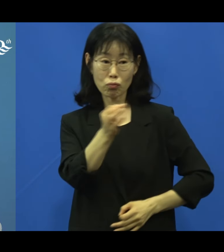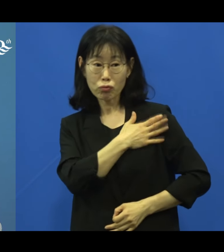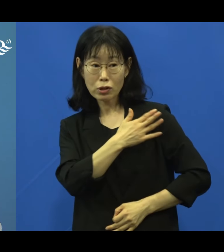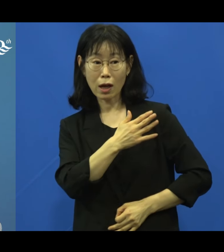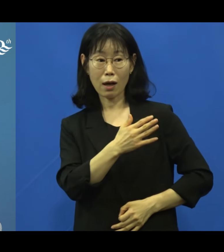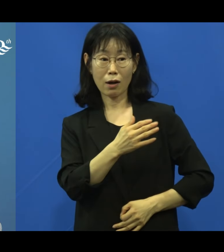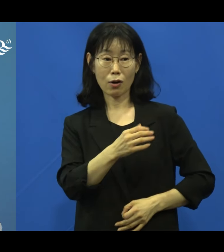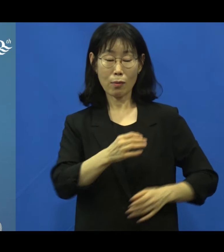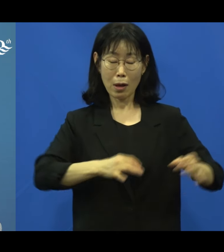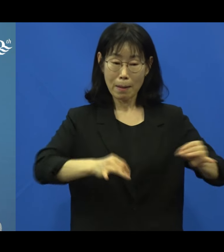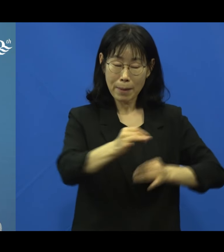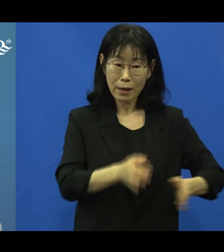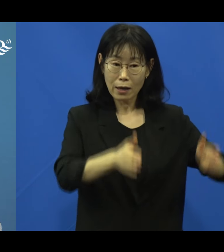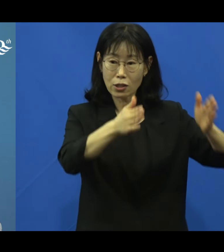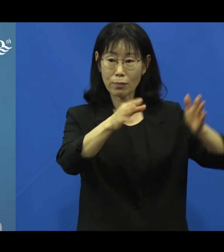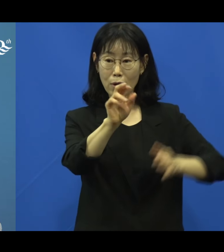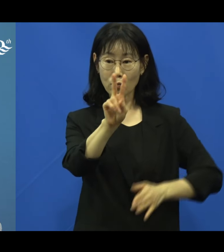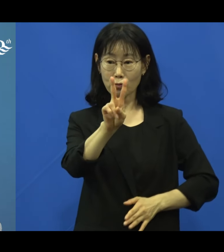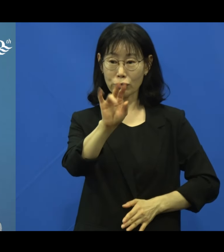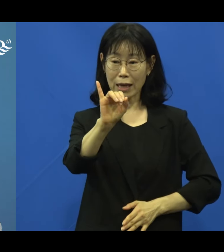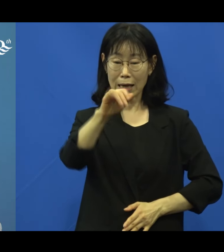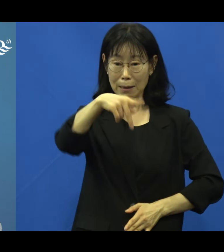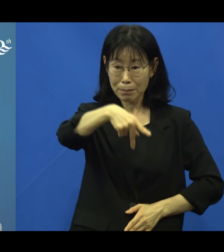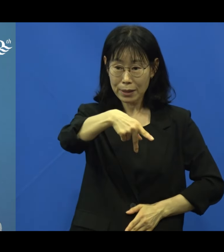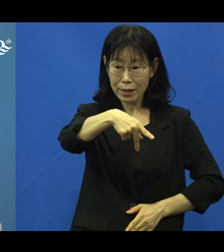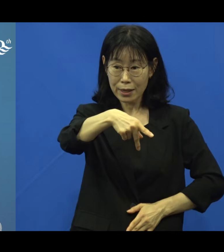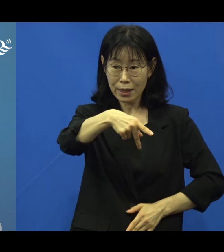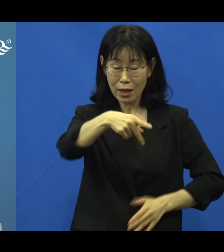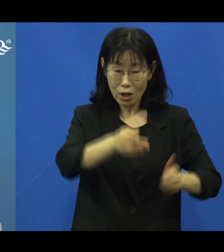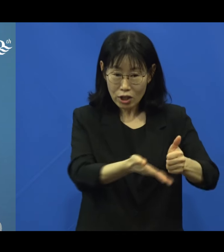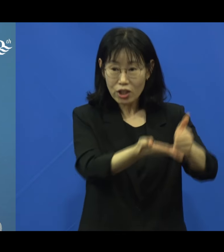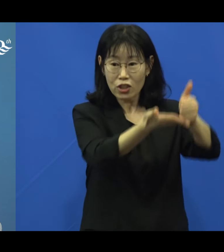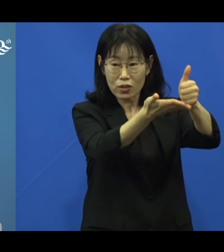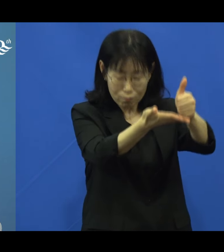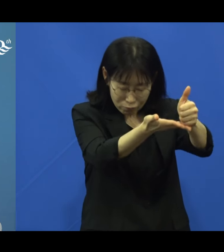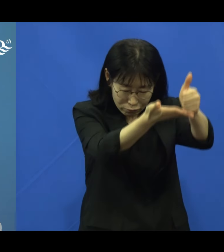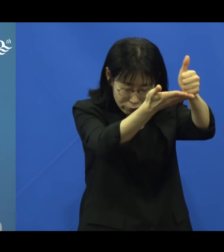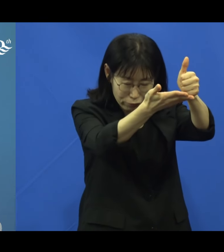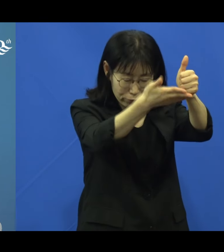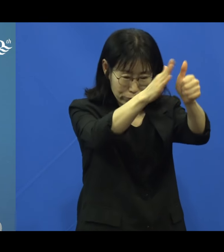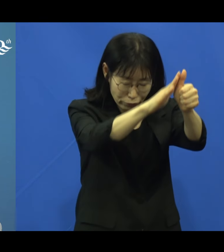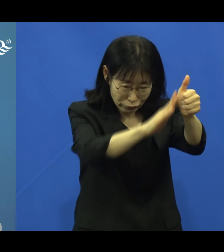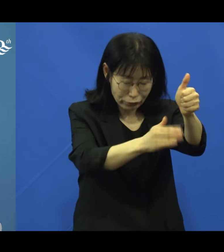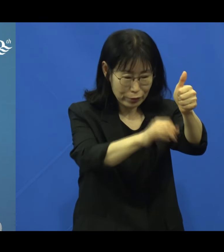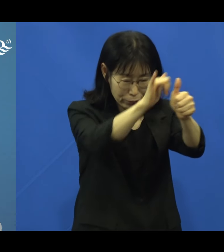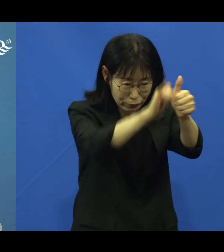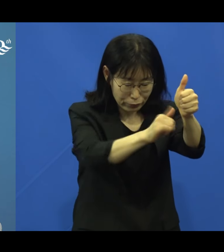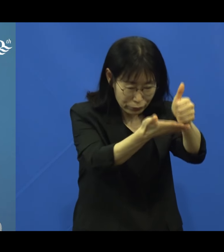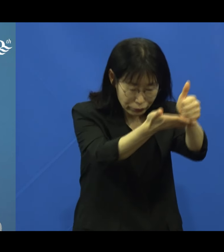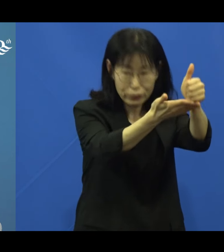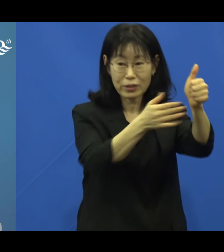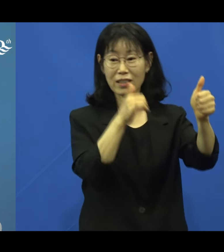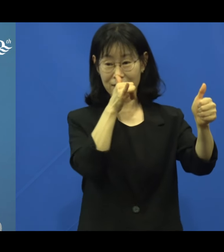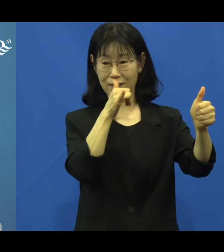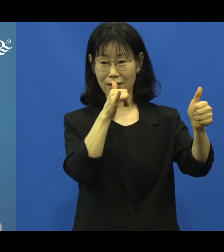여기 백화점 이런 데도 보고 다 있잖아요. VIP. 거기는 뭐 철저하게 이게 있잖아요. 1층에는 뭐 벌써